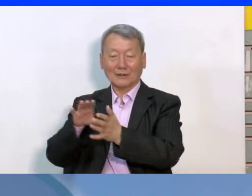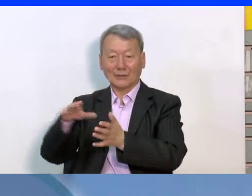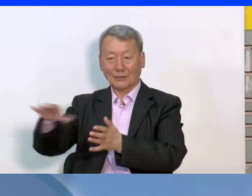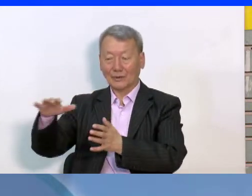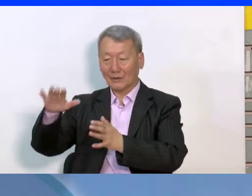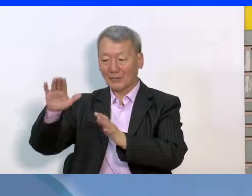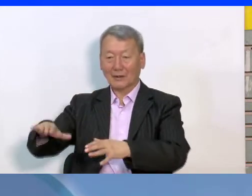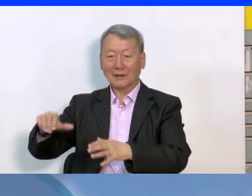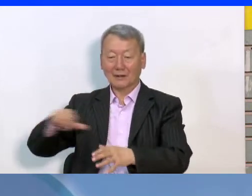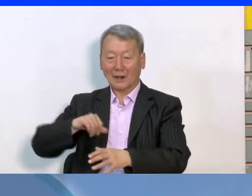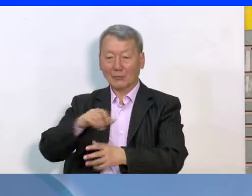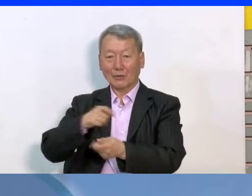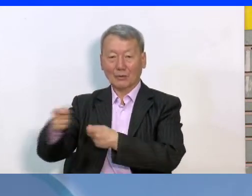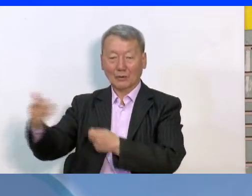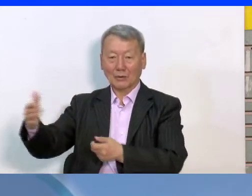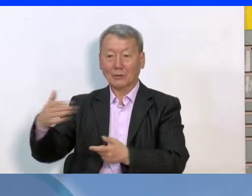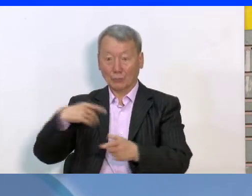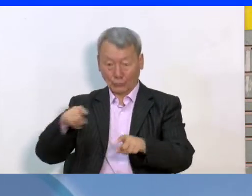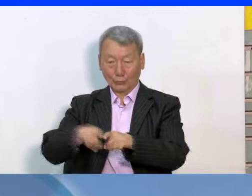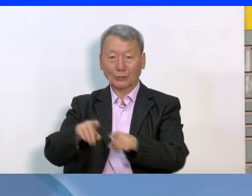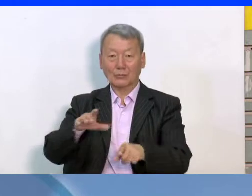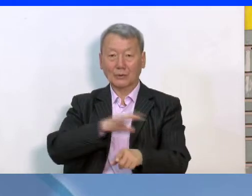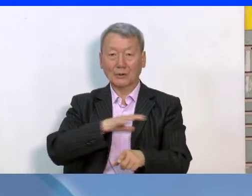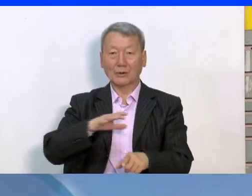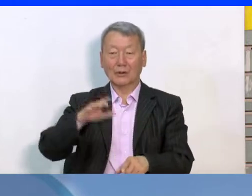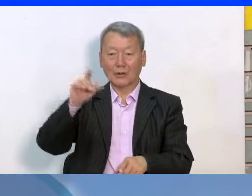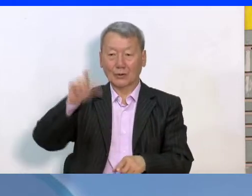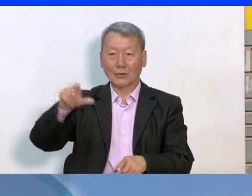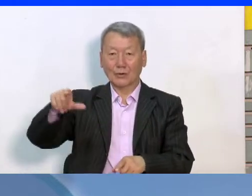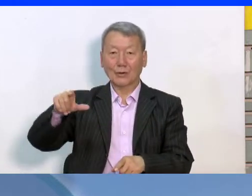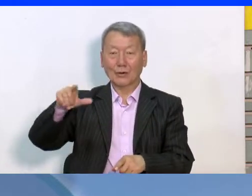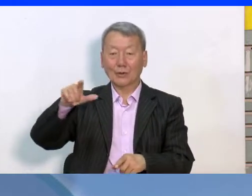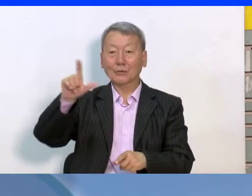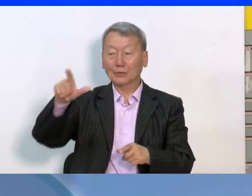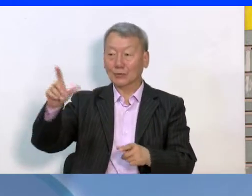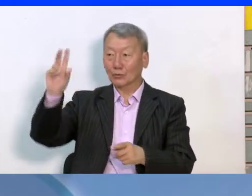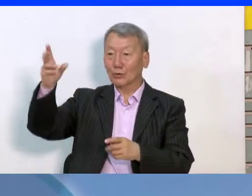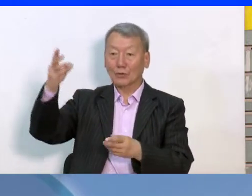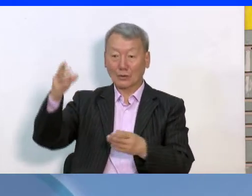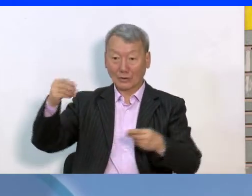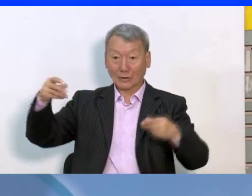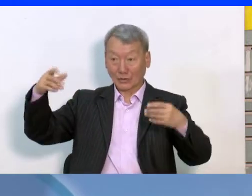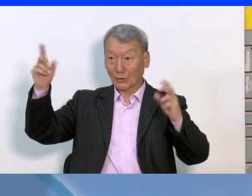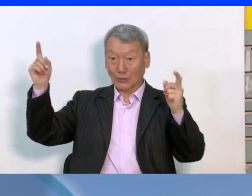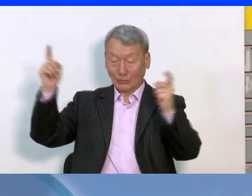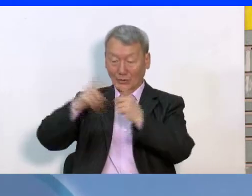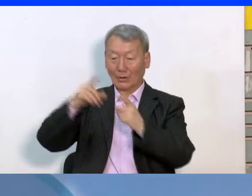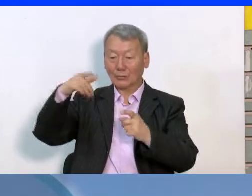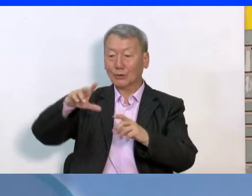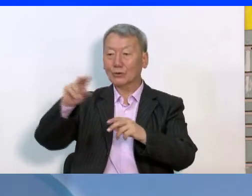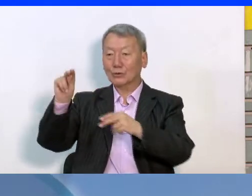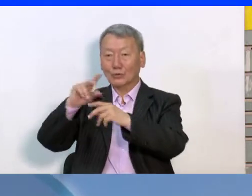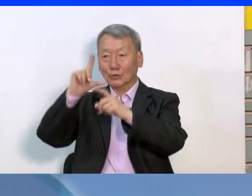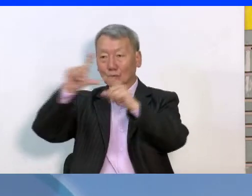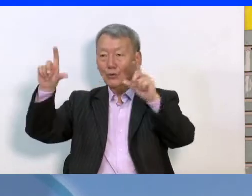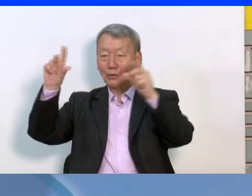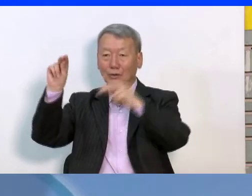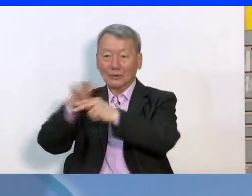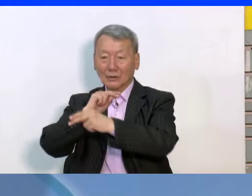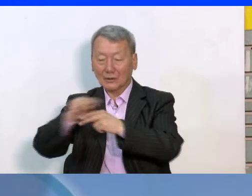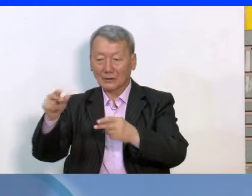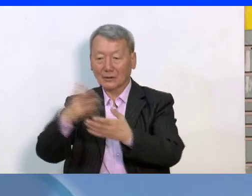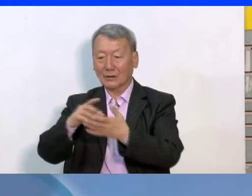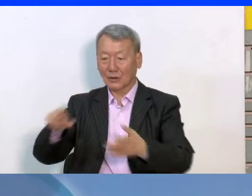да болгон да буга чейин. Быйыл да болду андайлар. Кээ бирөөлөр көчөсүнө асфальт басып берди, кээ бирөөлөр мектепти ремонт кылып берди, кээ бирөөлөр